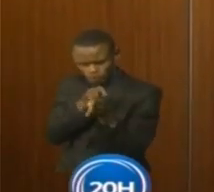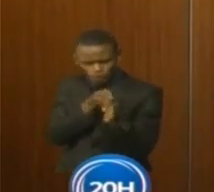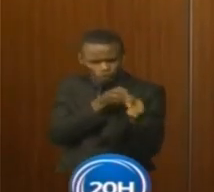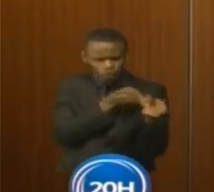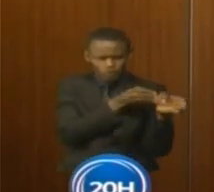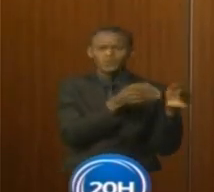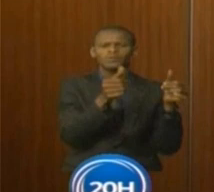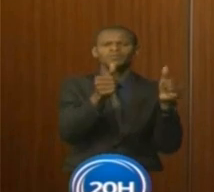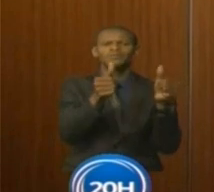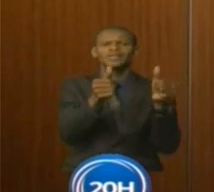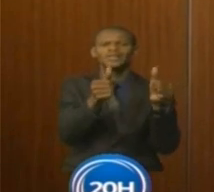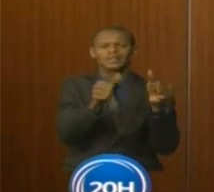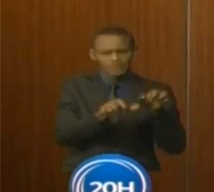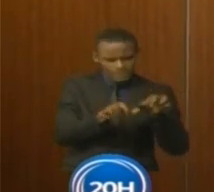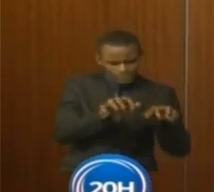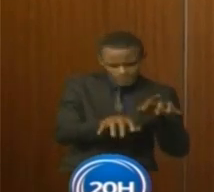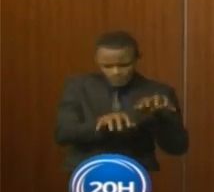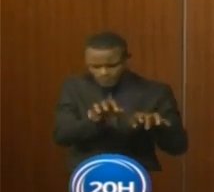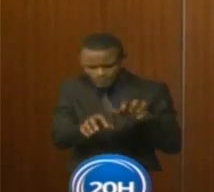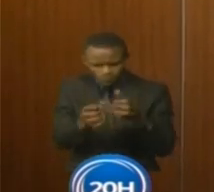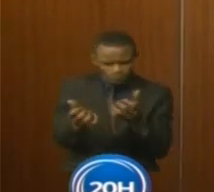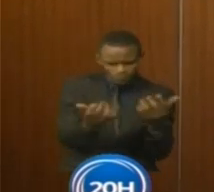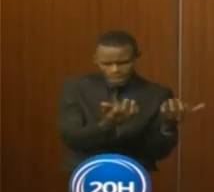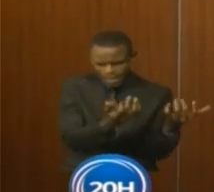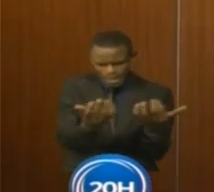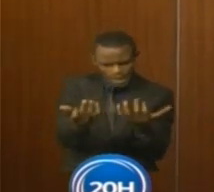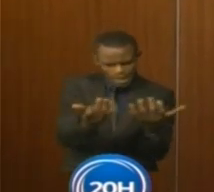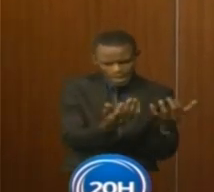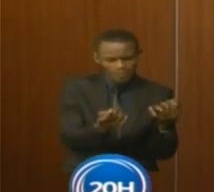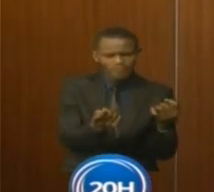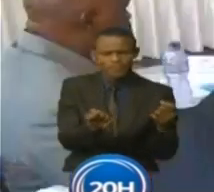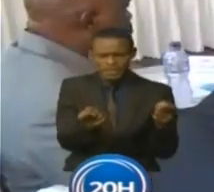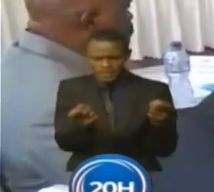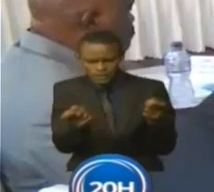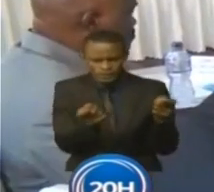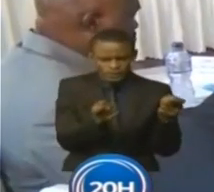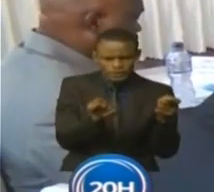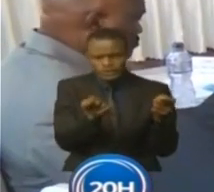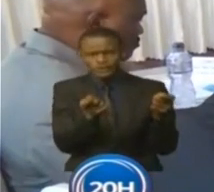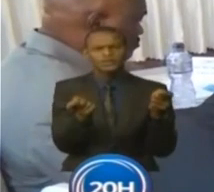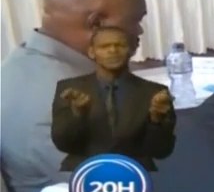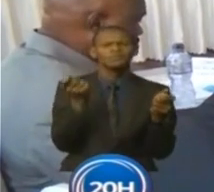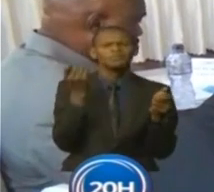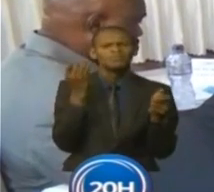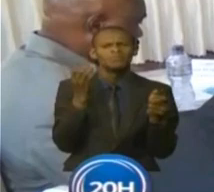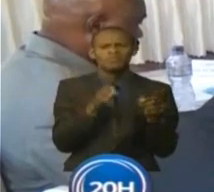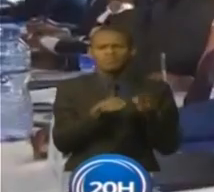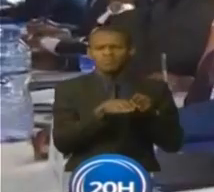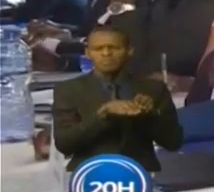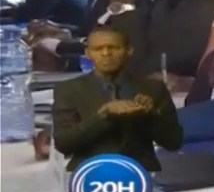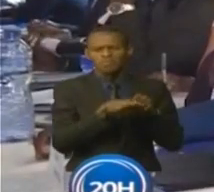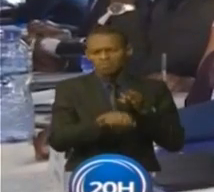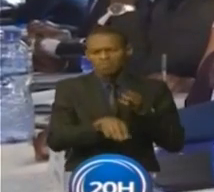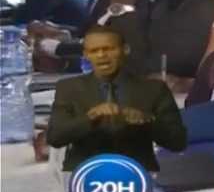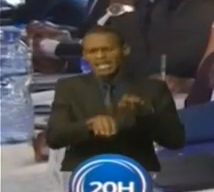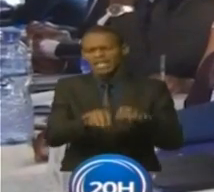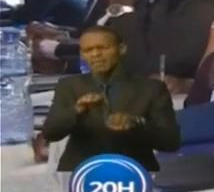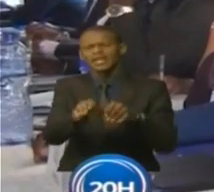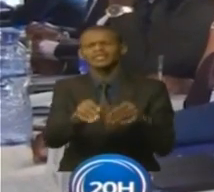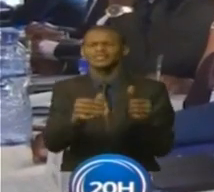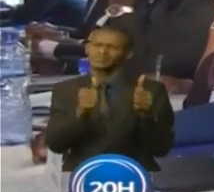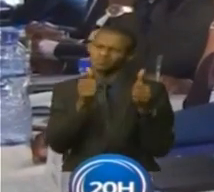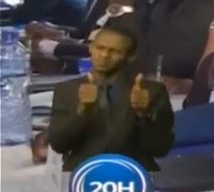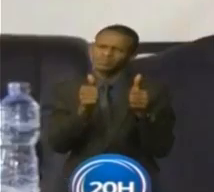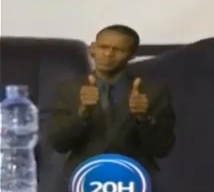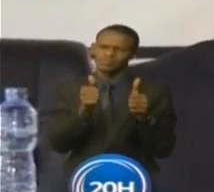aussi beaucoup d'initiatives en cours pour y répondre. Le secrétaire exécutif du comité de pilotage et d'orientation